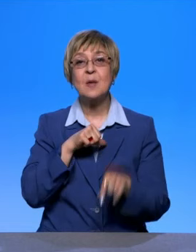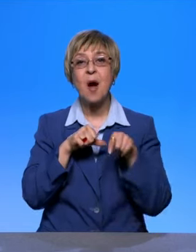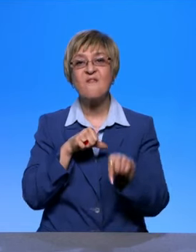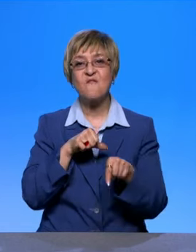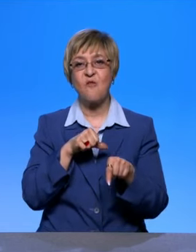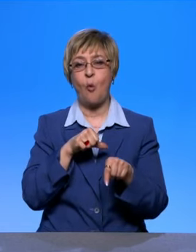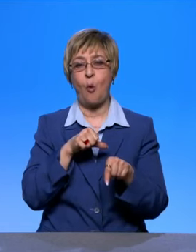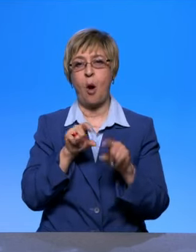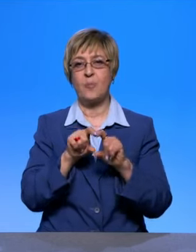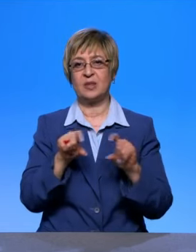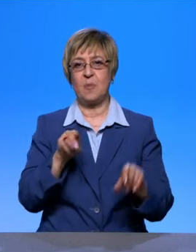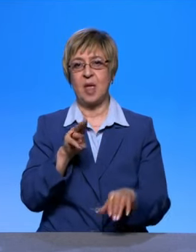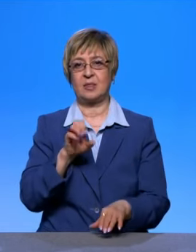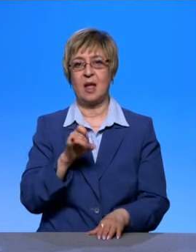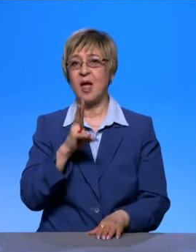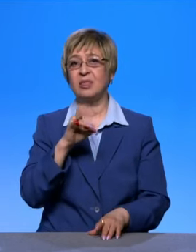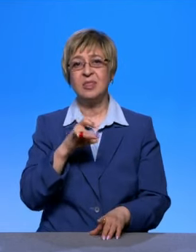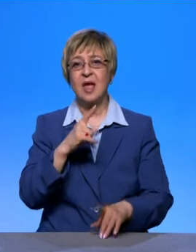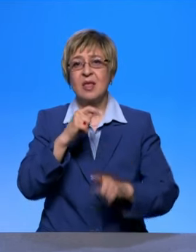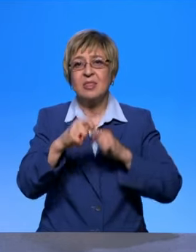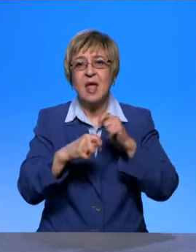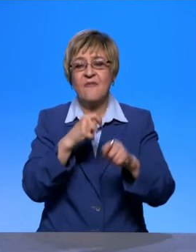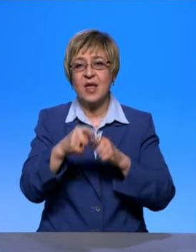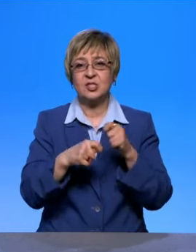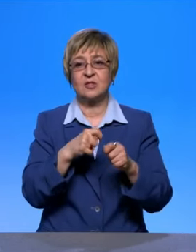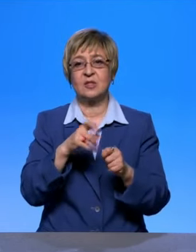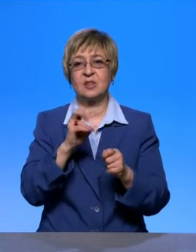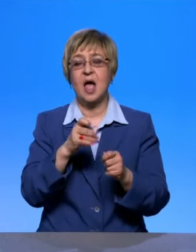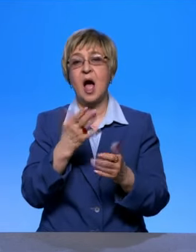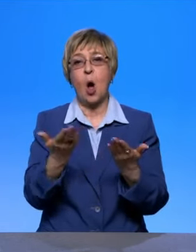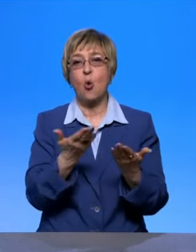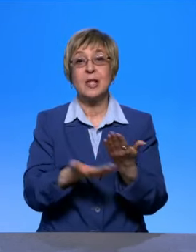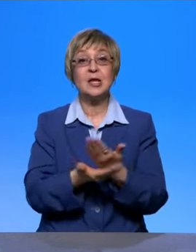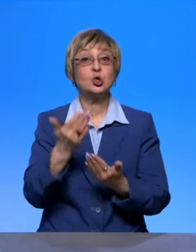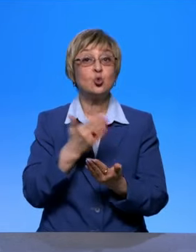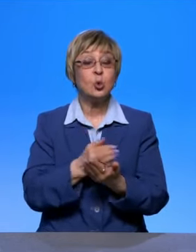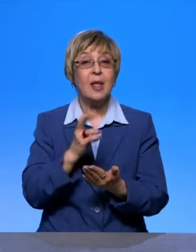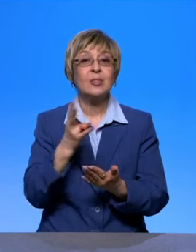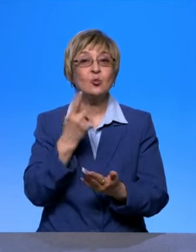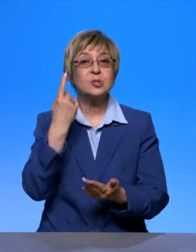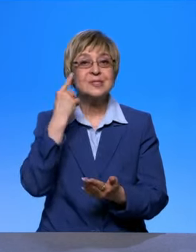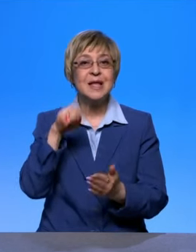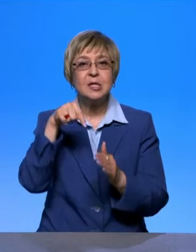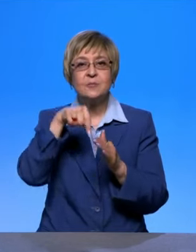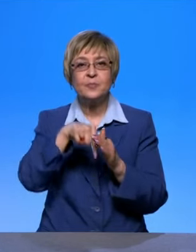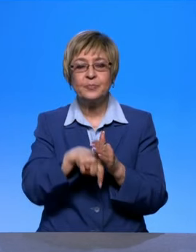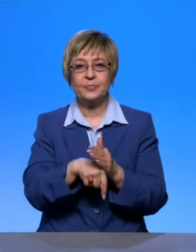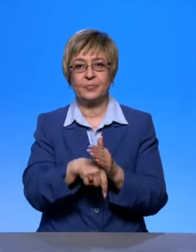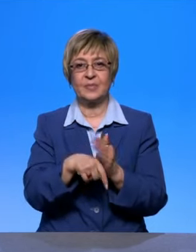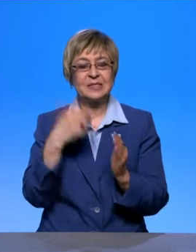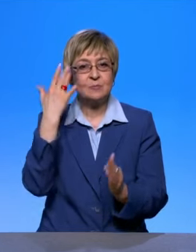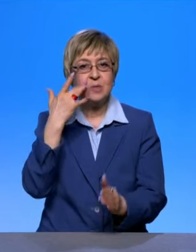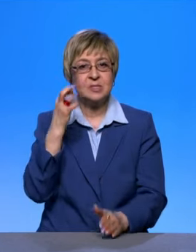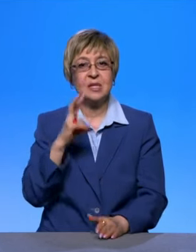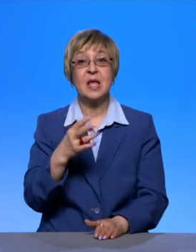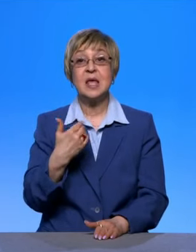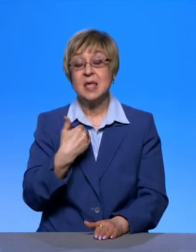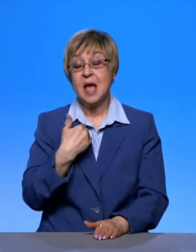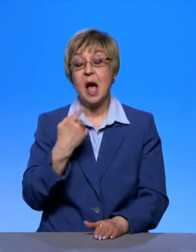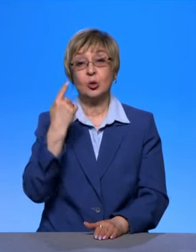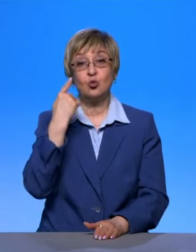Не нарешивание там чего-то на бесконечный результат, а именно знание предмета. И мне просто представляется,